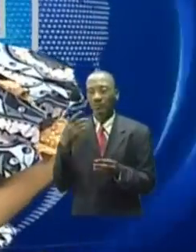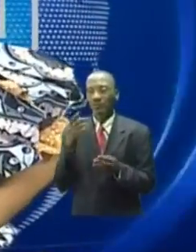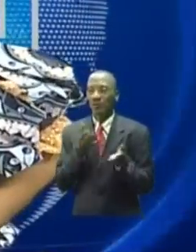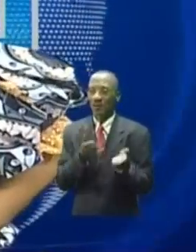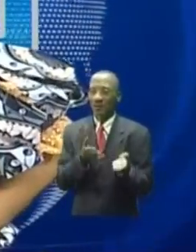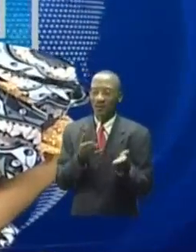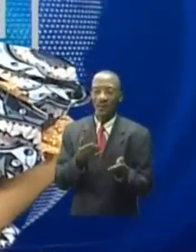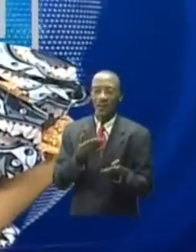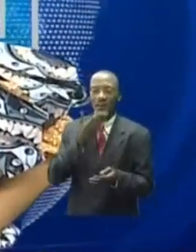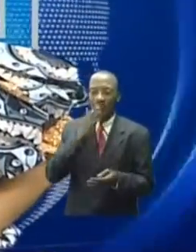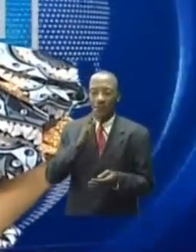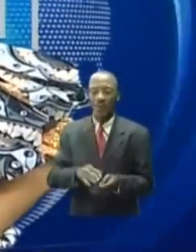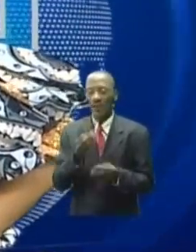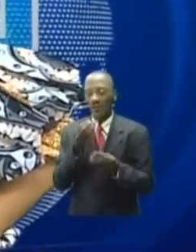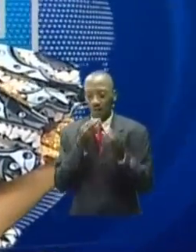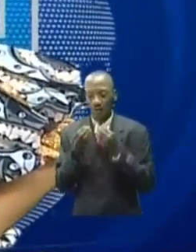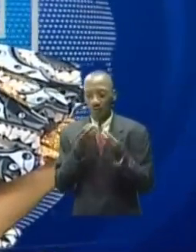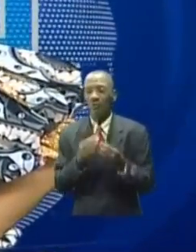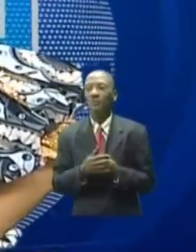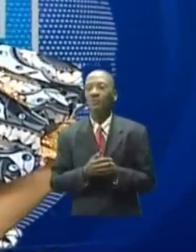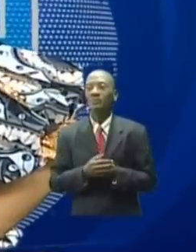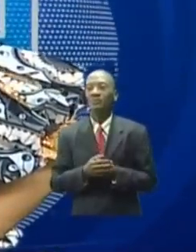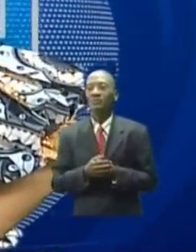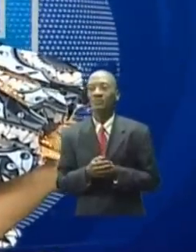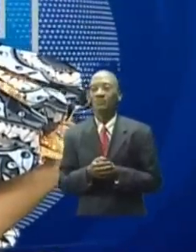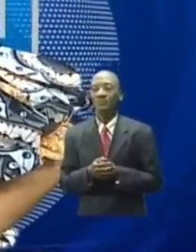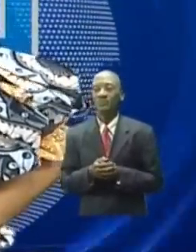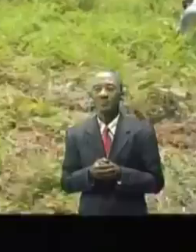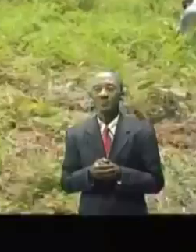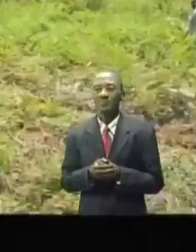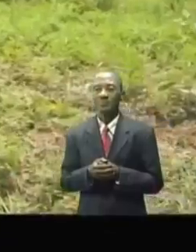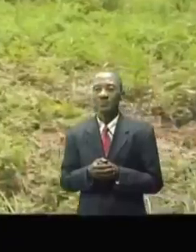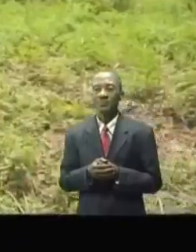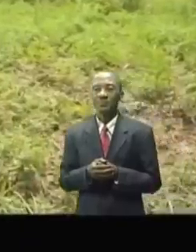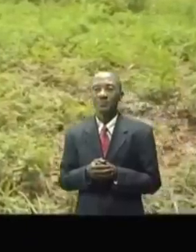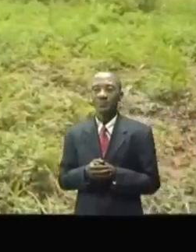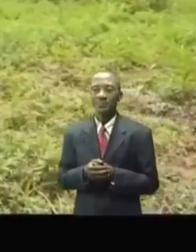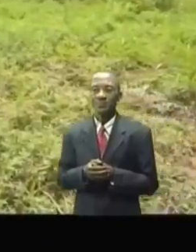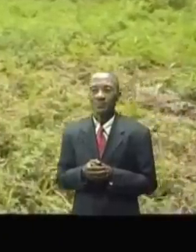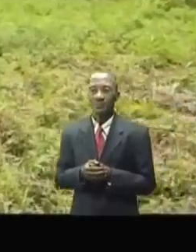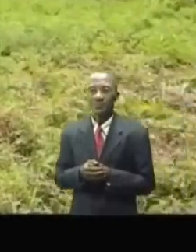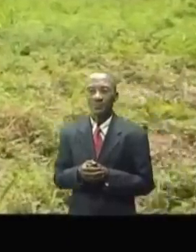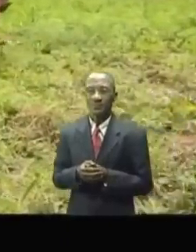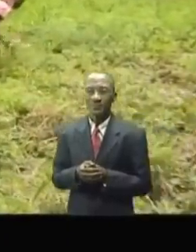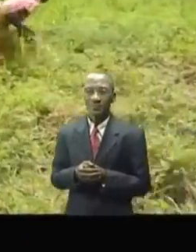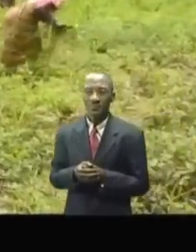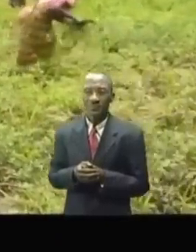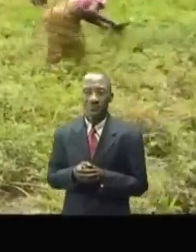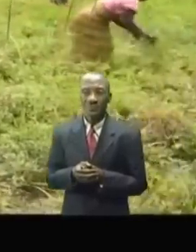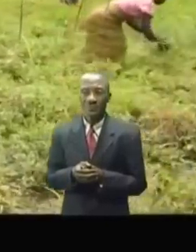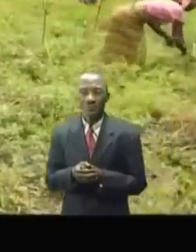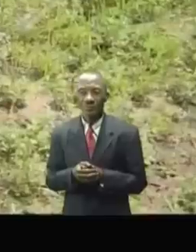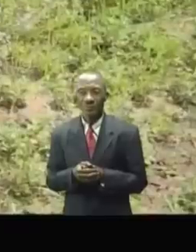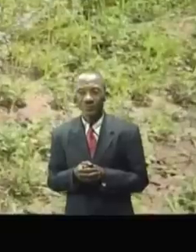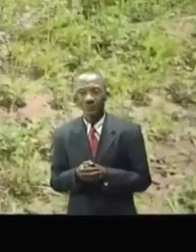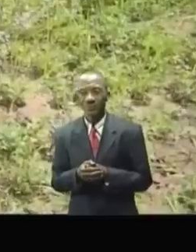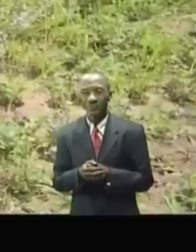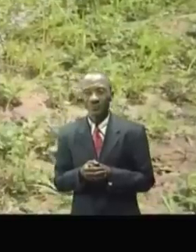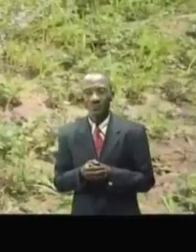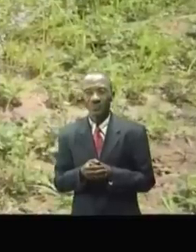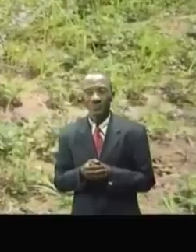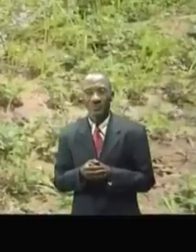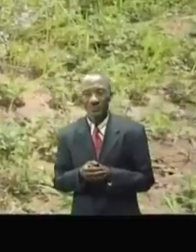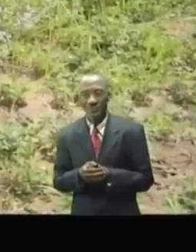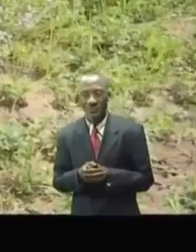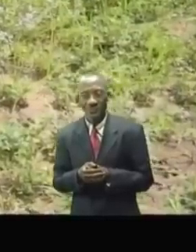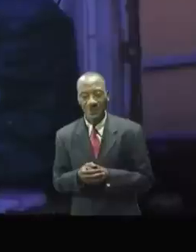les prochains jours aux petits fermiers de Kinshasa, Marie Kalang. Bonne nouvelle pour les agriculteurs de la ville-province Kinshasa. Les